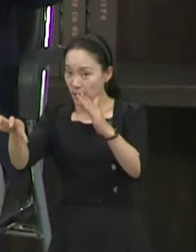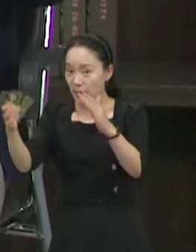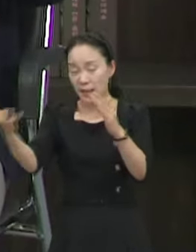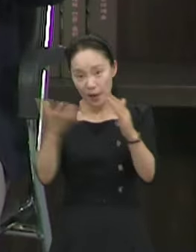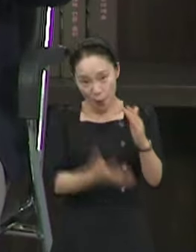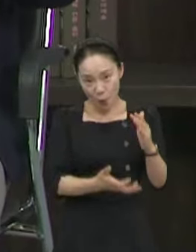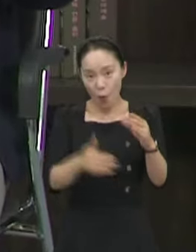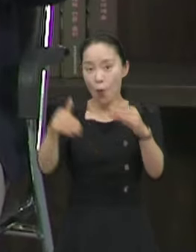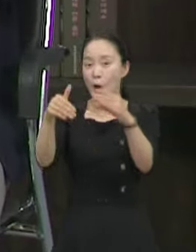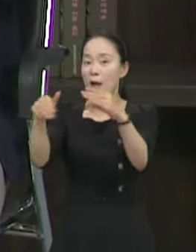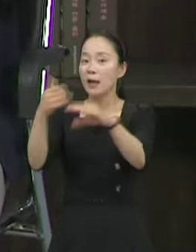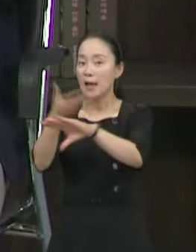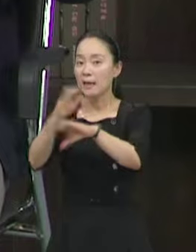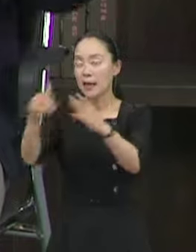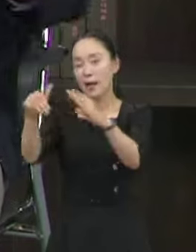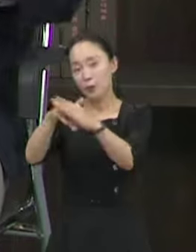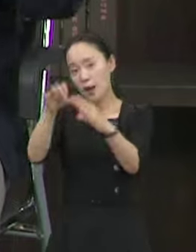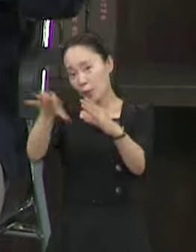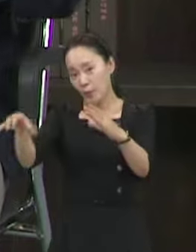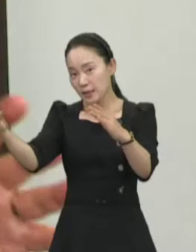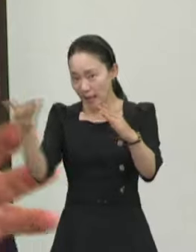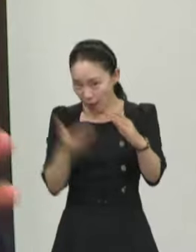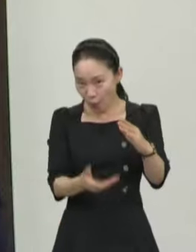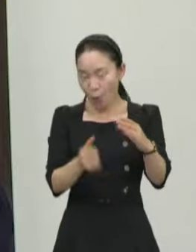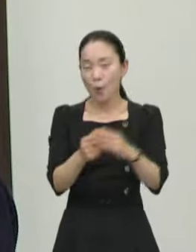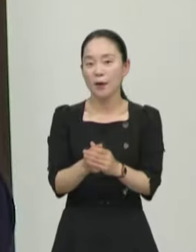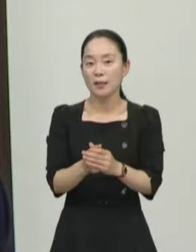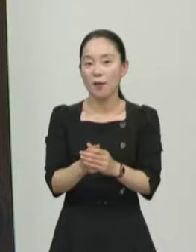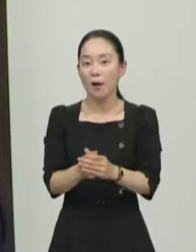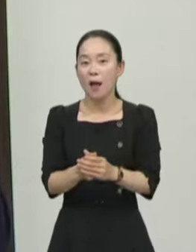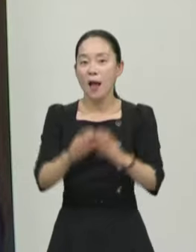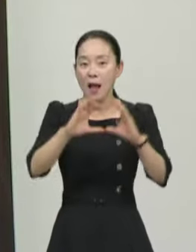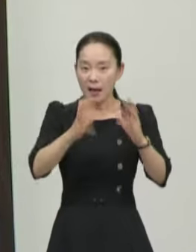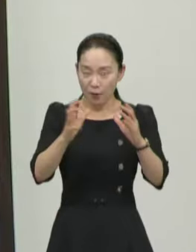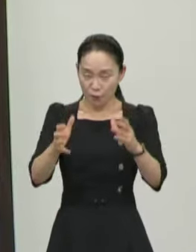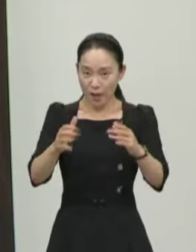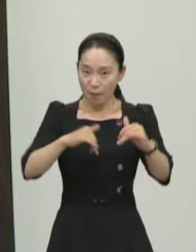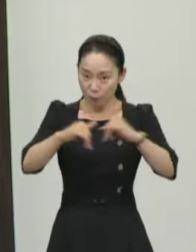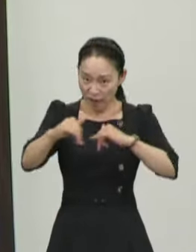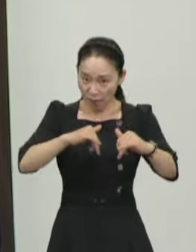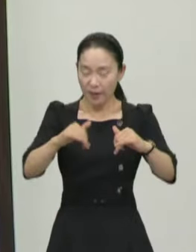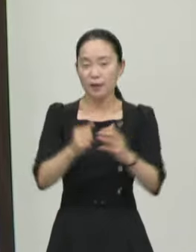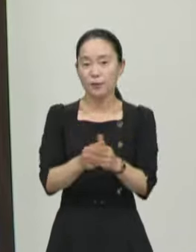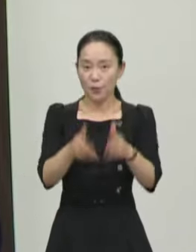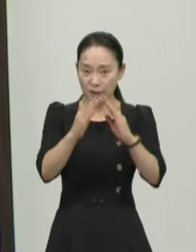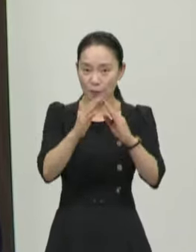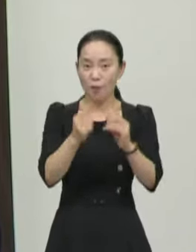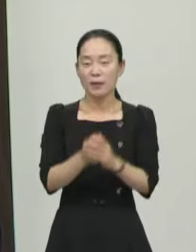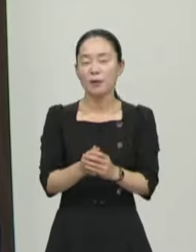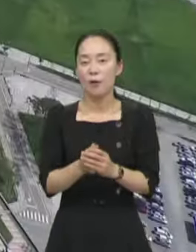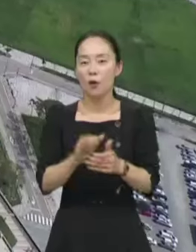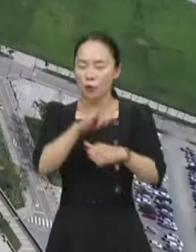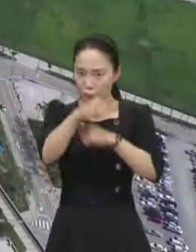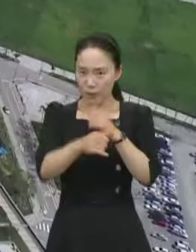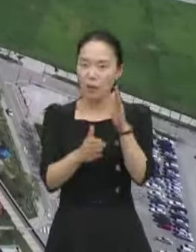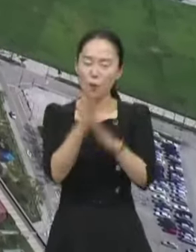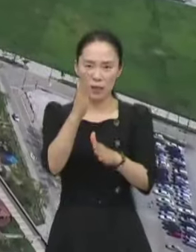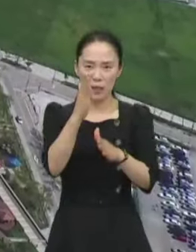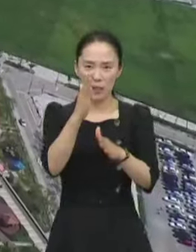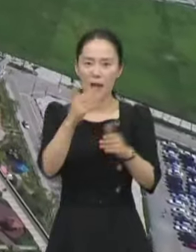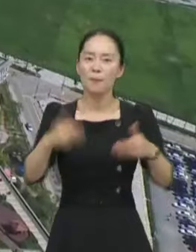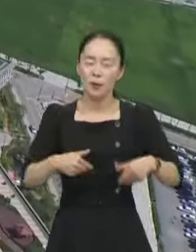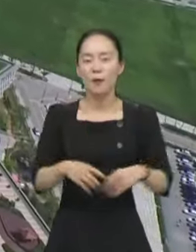내려오고 세계 각국의 문화의 거리가 조성되고 이게 외교 국제 도시로서의 면모를 갖춰야 됩니다. 여기에